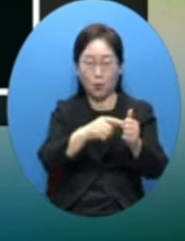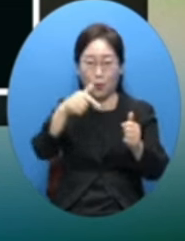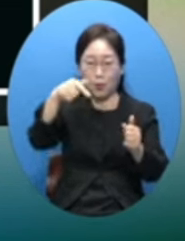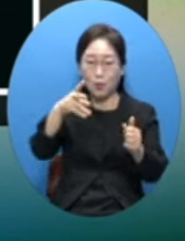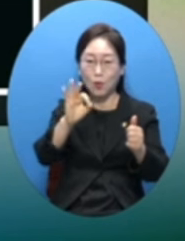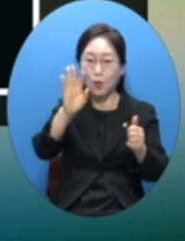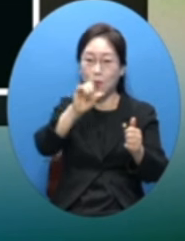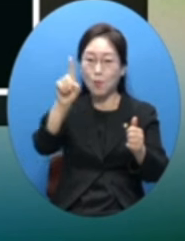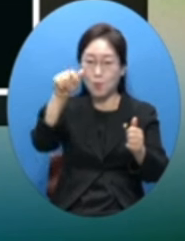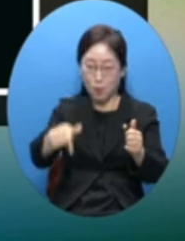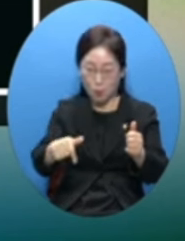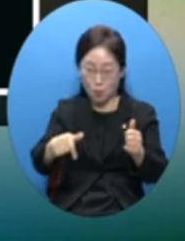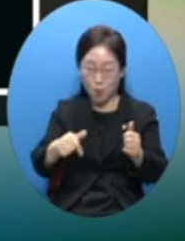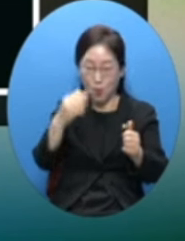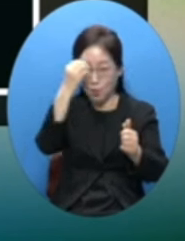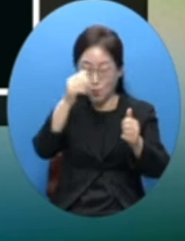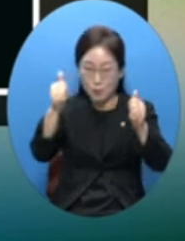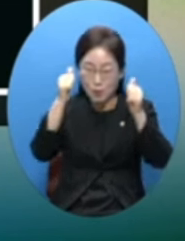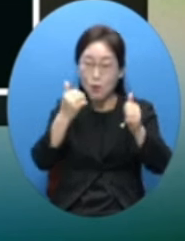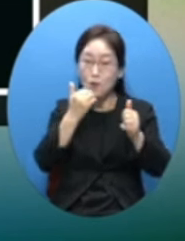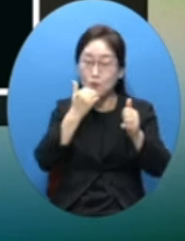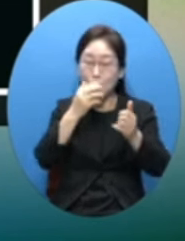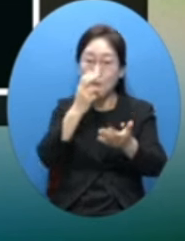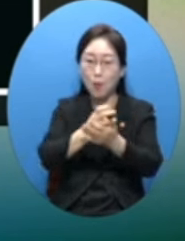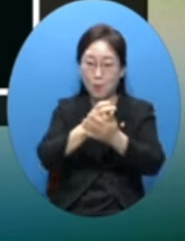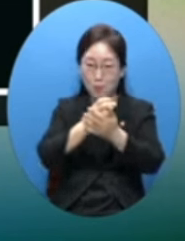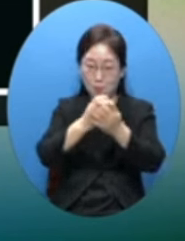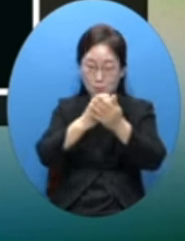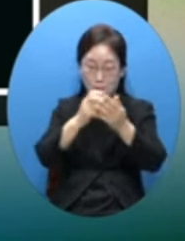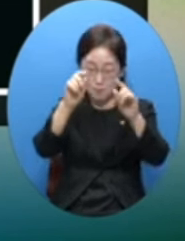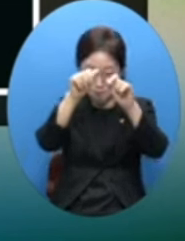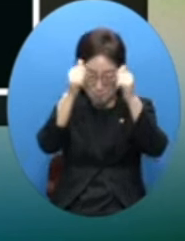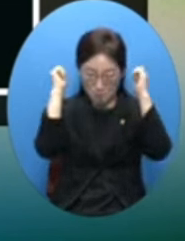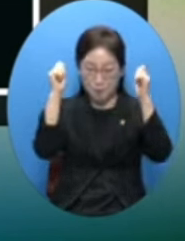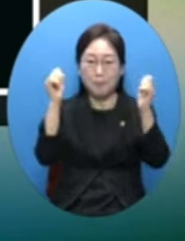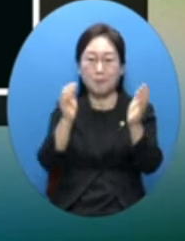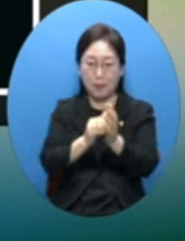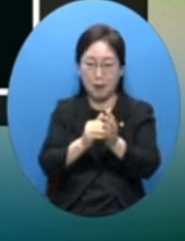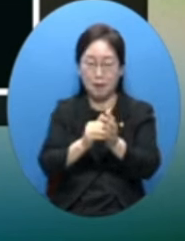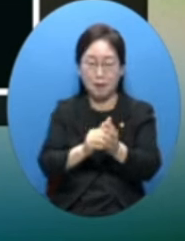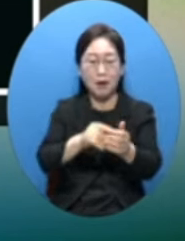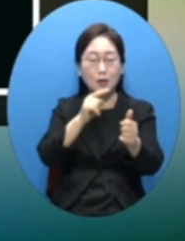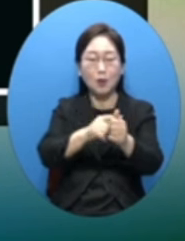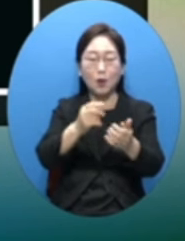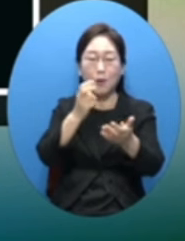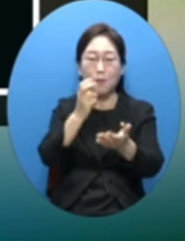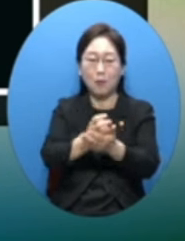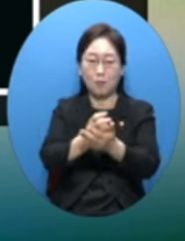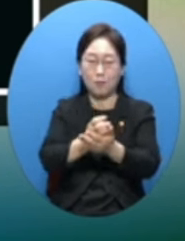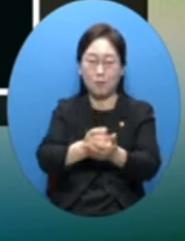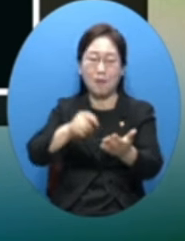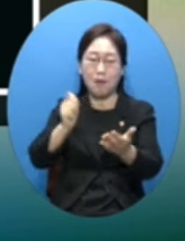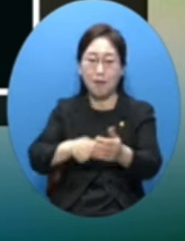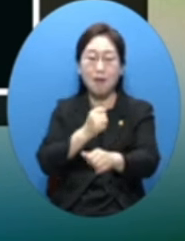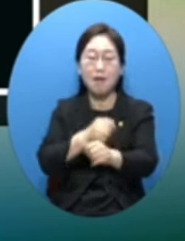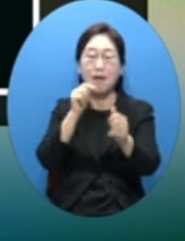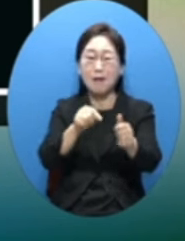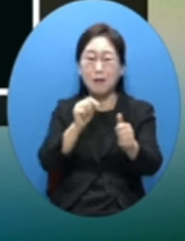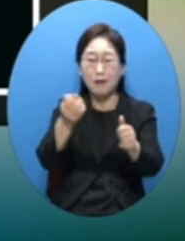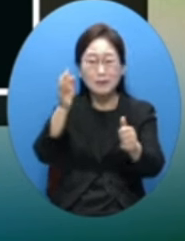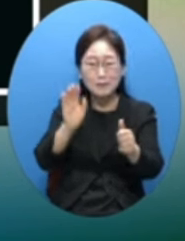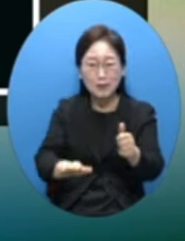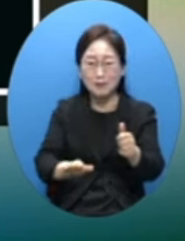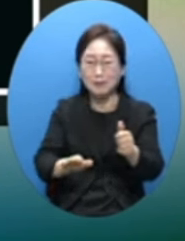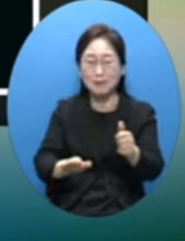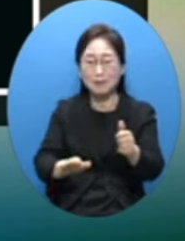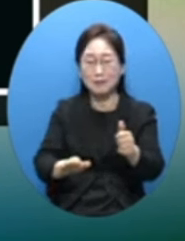경복고등학교를 나오고 서울 법대를 나온 분입니다. 그래서 부모님이 너는 법관대라 법관대라 하는데 저희 작가님